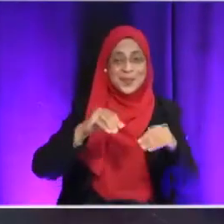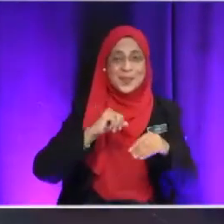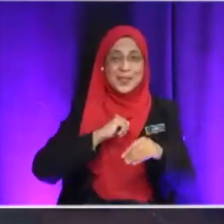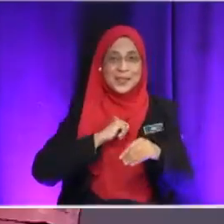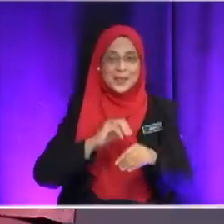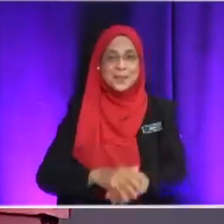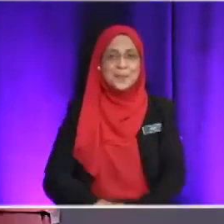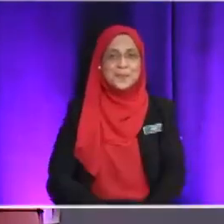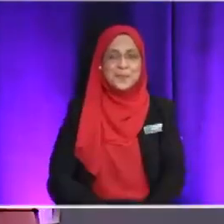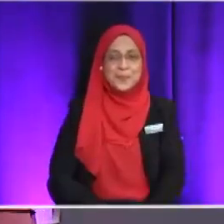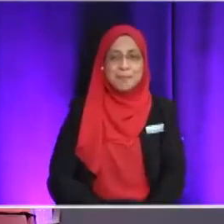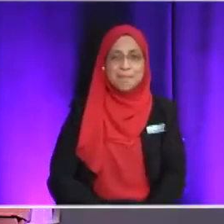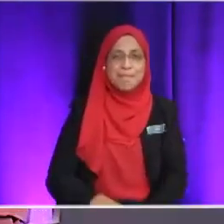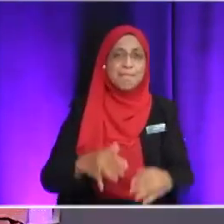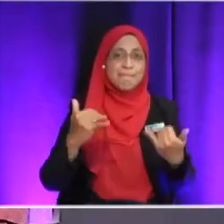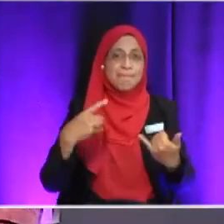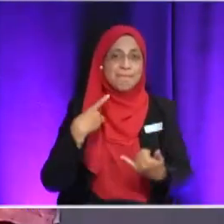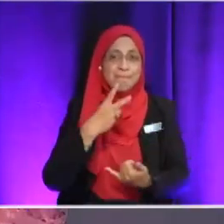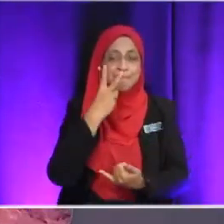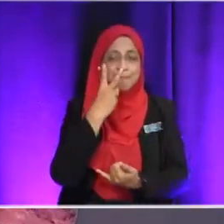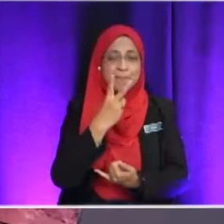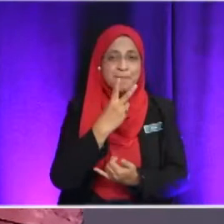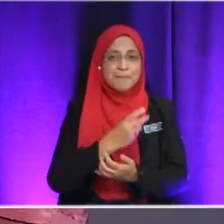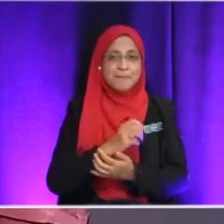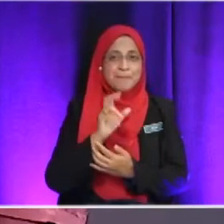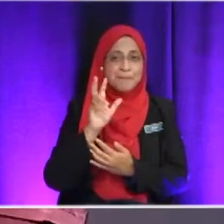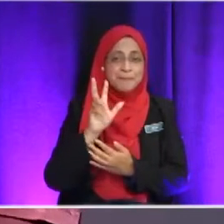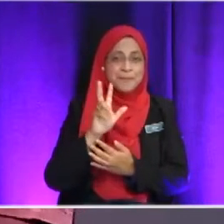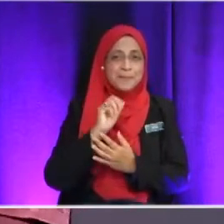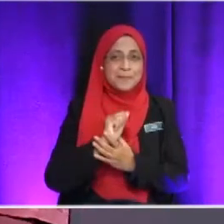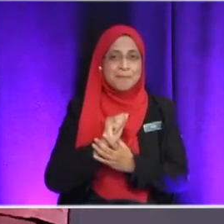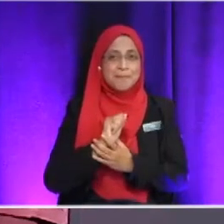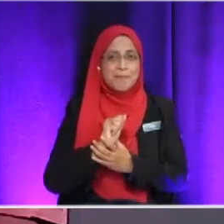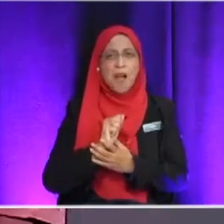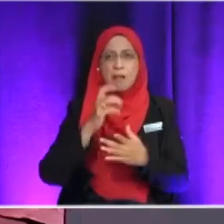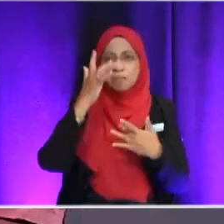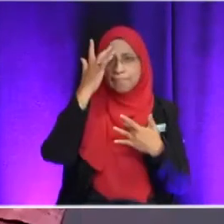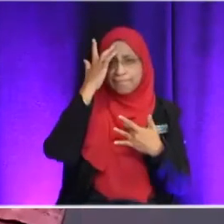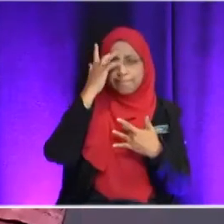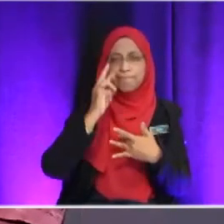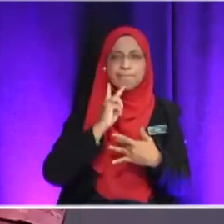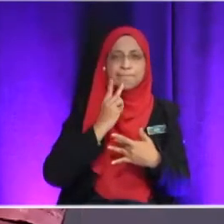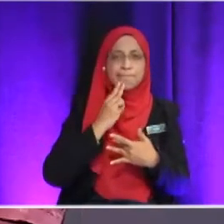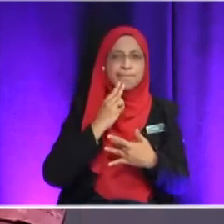Oke kita tengok teruskan dengan ketiga ya Ciri ketiga serangan penyakit